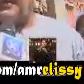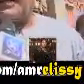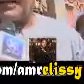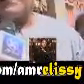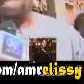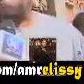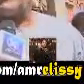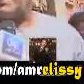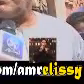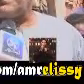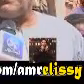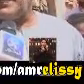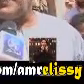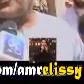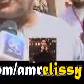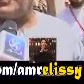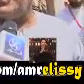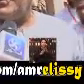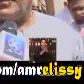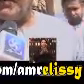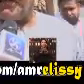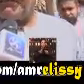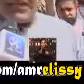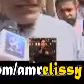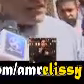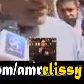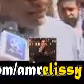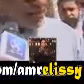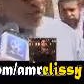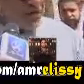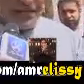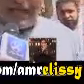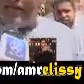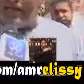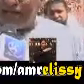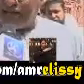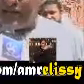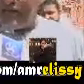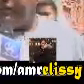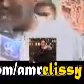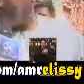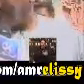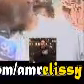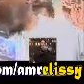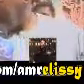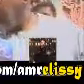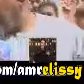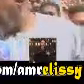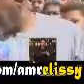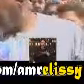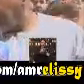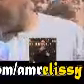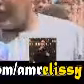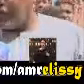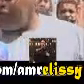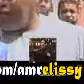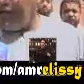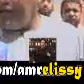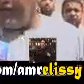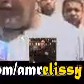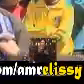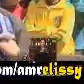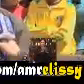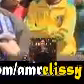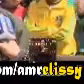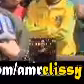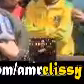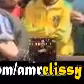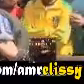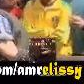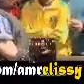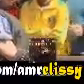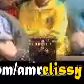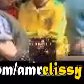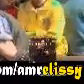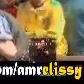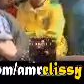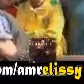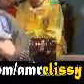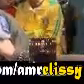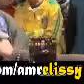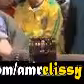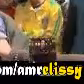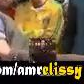الأيام دي من تكاتك من العربيات من أي شيء. فالمدرسة دي لما تقام هنا على أرض القرية هتلم الأطفال دي كلها. والصرف الصحي